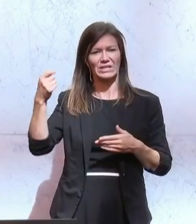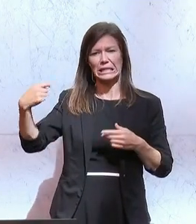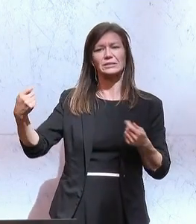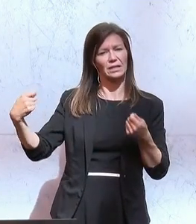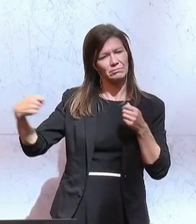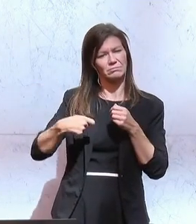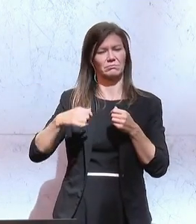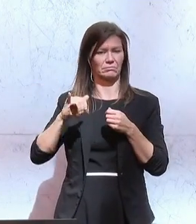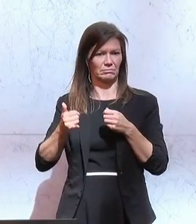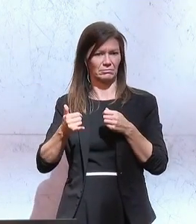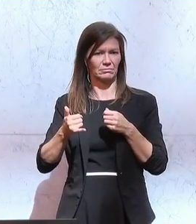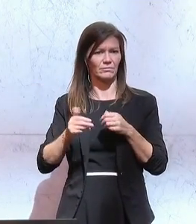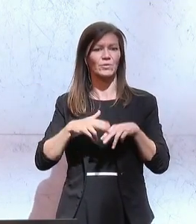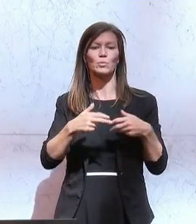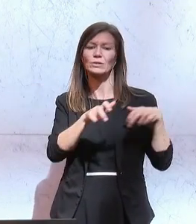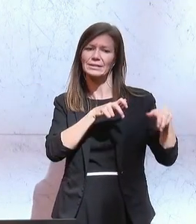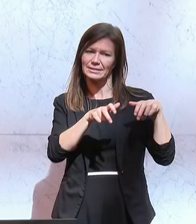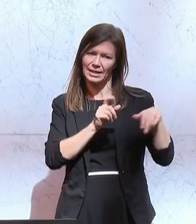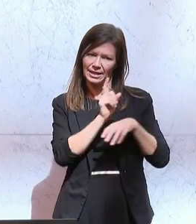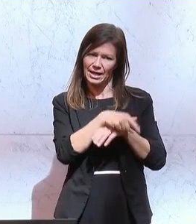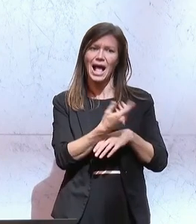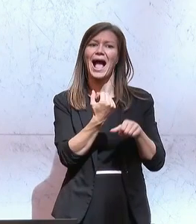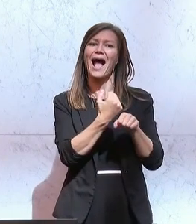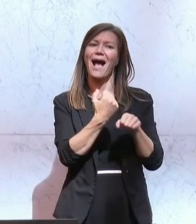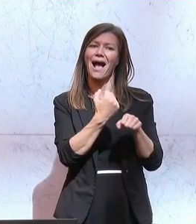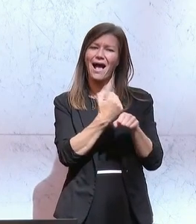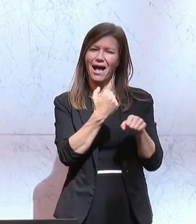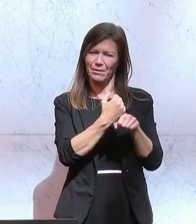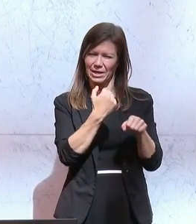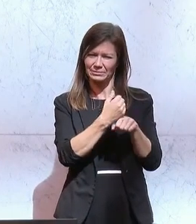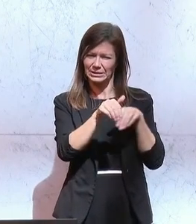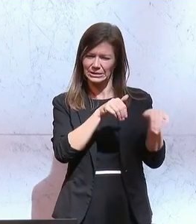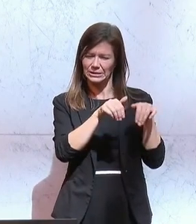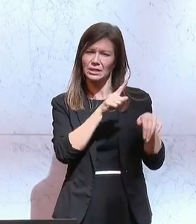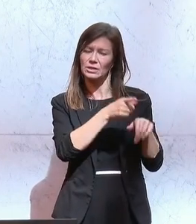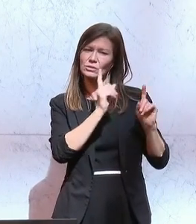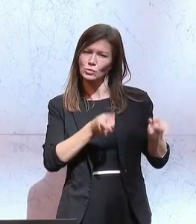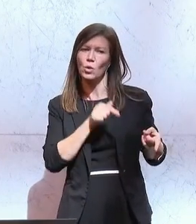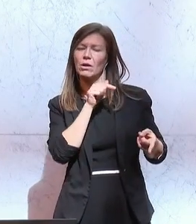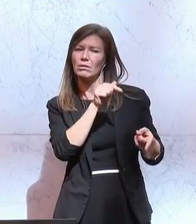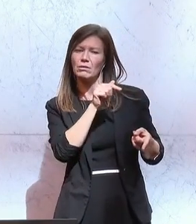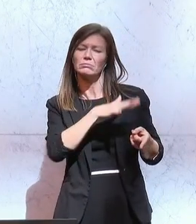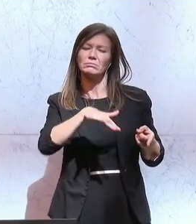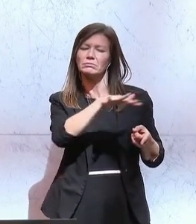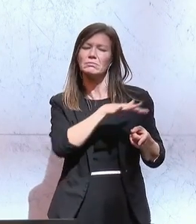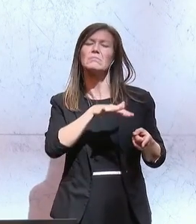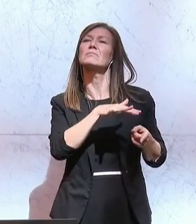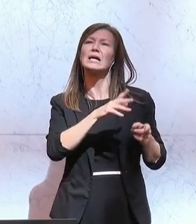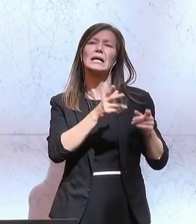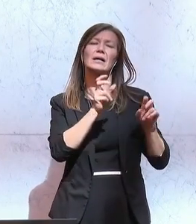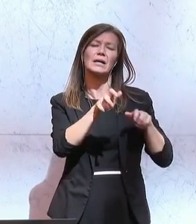der Nationalrat wolle beschließen, die Bundesregierung, insbesondere der Bundesminister für Arbeit, wird aufgefordert, umgehend dem Nationalrat eine Regierungsvorlage